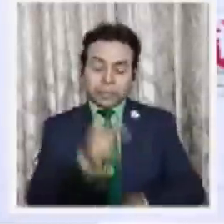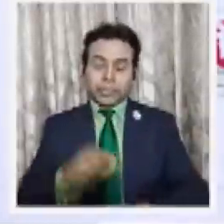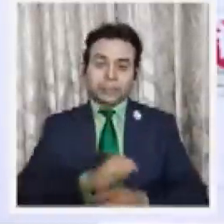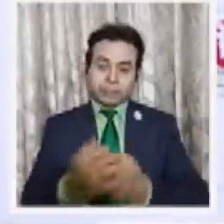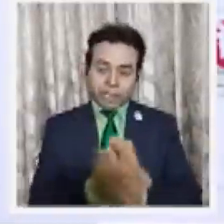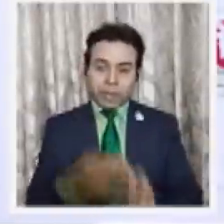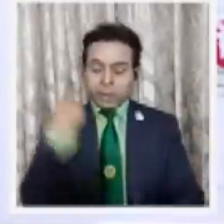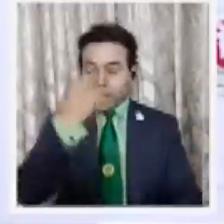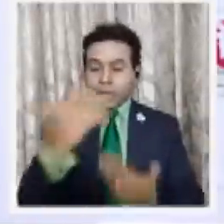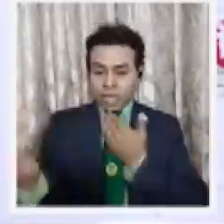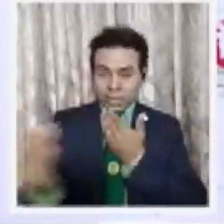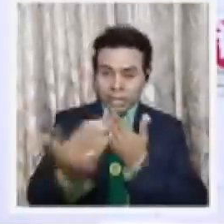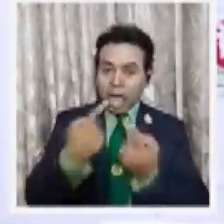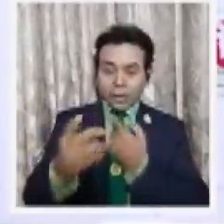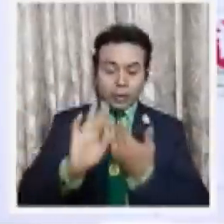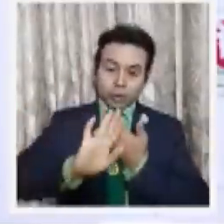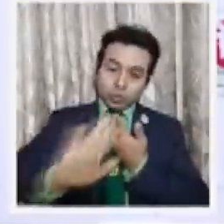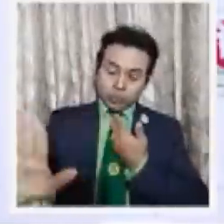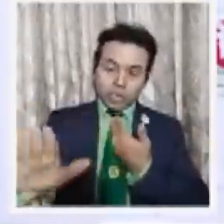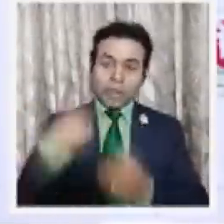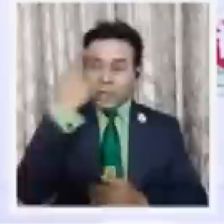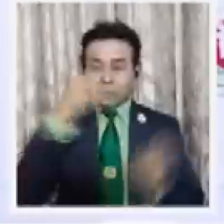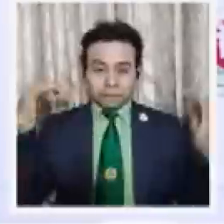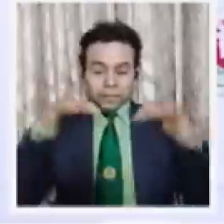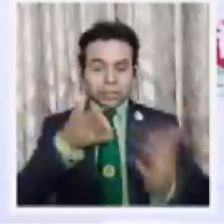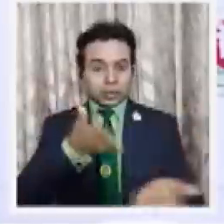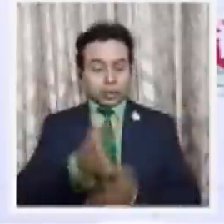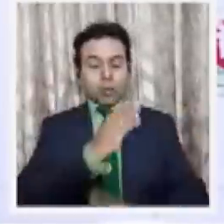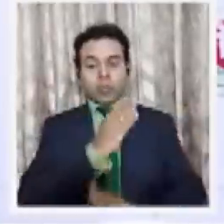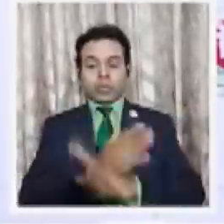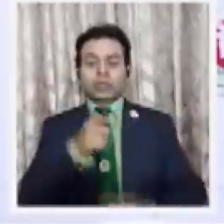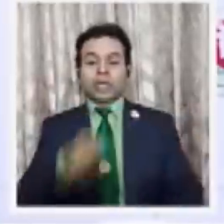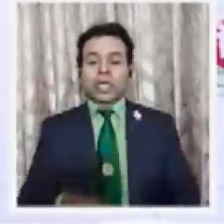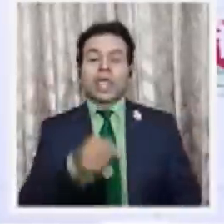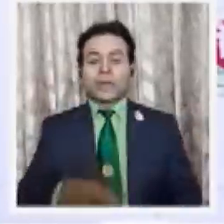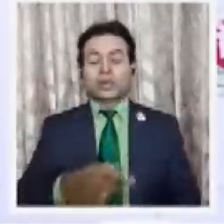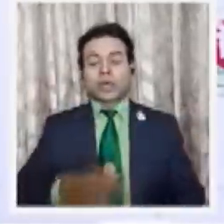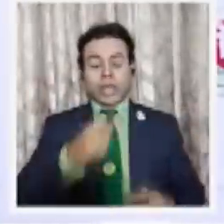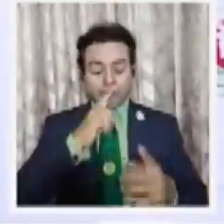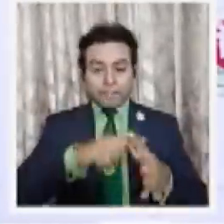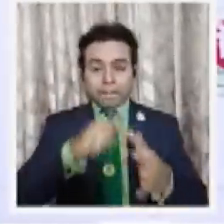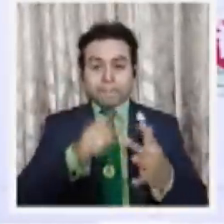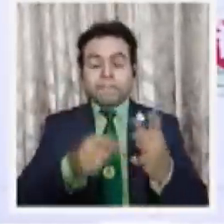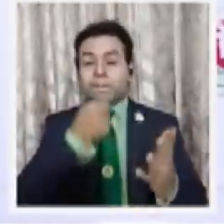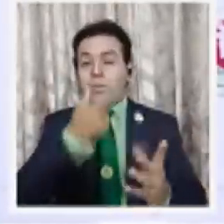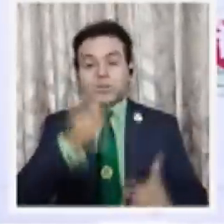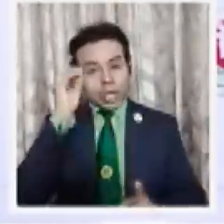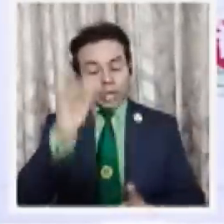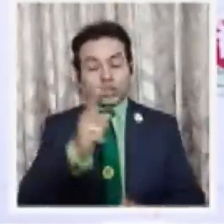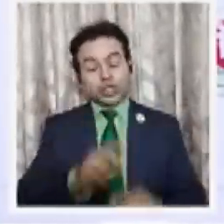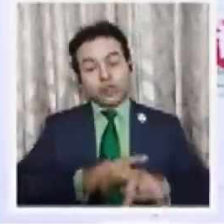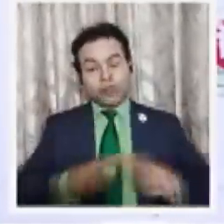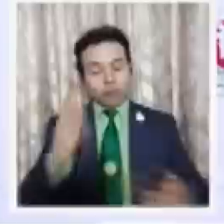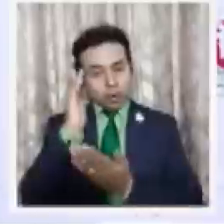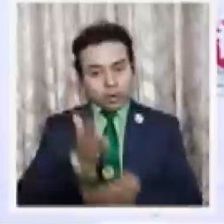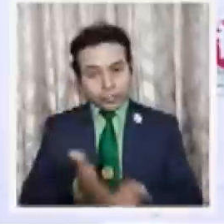মাস্ক পরুন, বারবার সাবান পানি দিয়ে হাত ধুন, জনসমাবেশ এড়িয়ে চলুন এবং সামাজিক দূরত্ব বজায় রাখুন। শুধুমাত্র